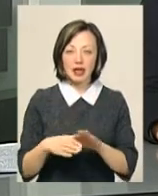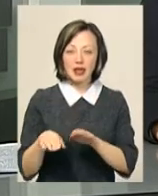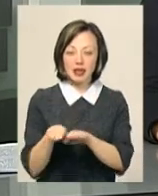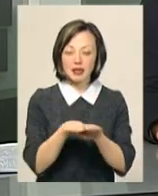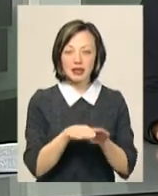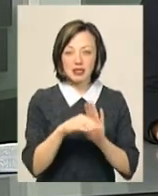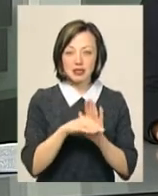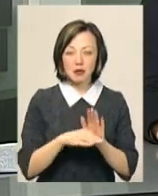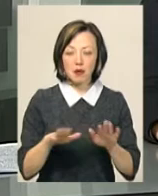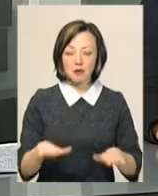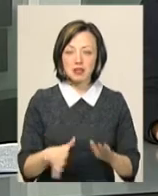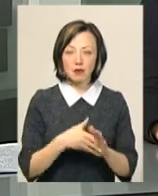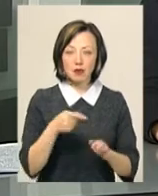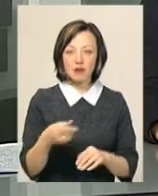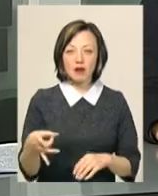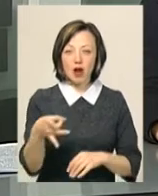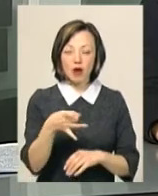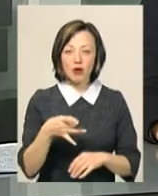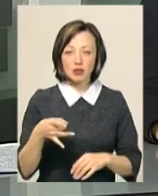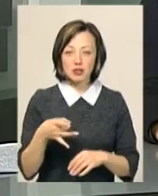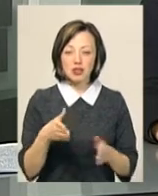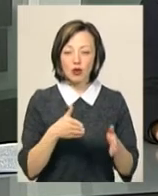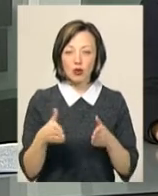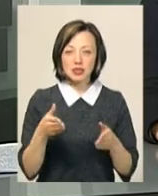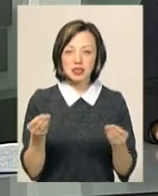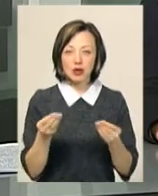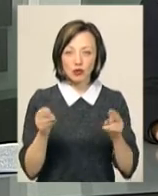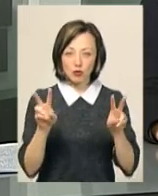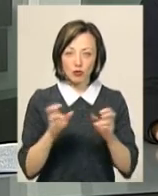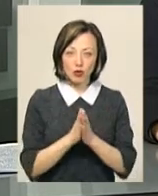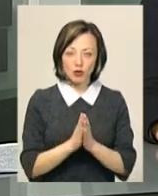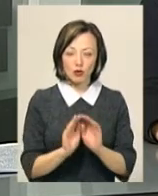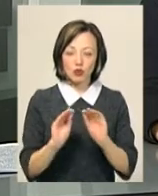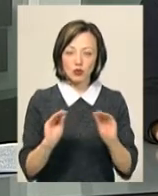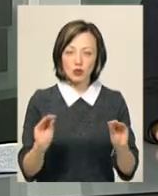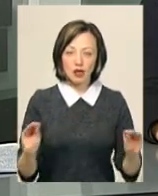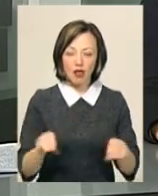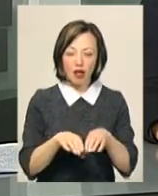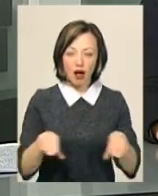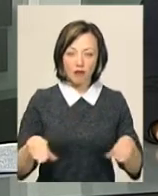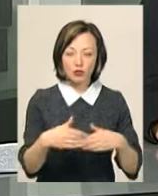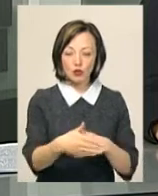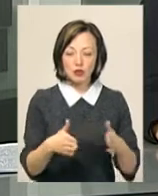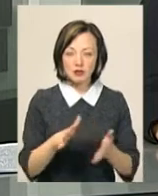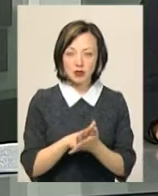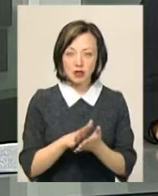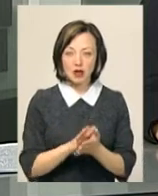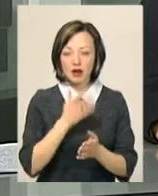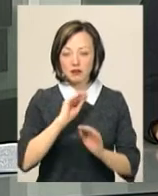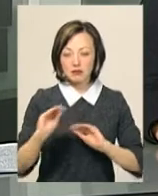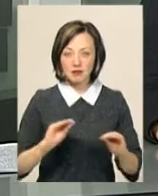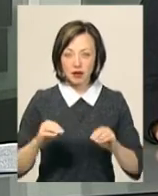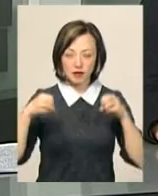системі місцевих петицій. У районі Загодзерно чоловік просить поставити лавочки, урни для сміття, привезти до ладу газон та встановити